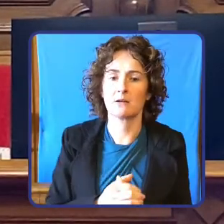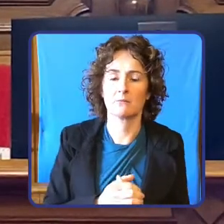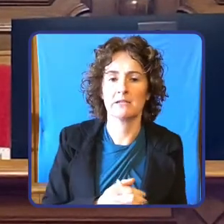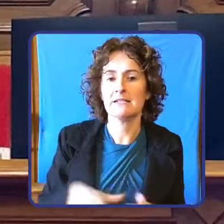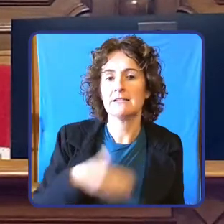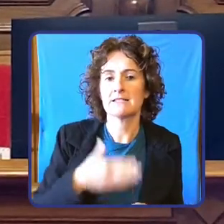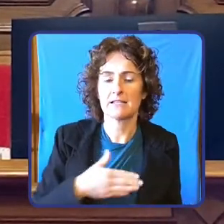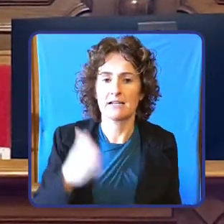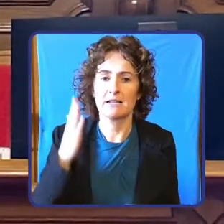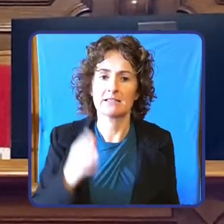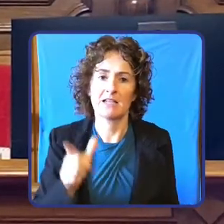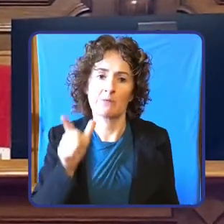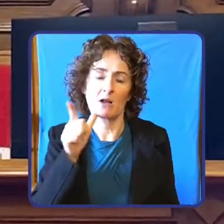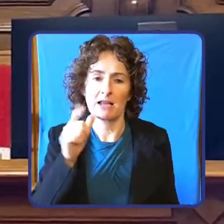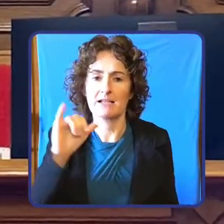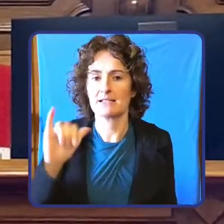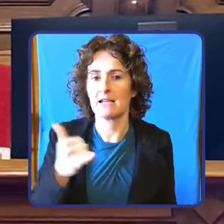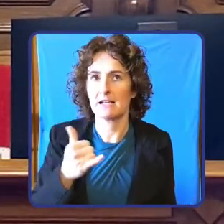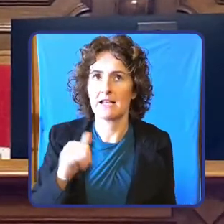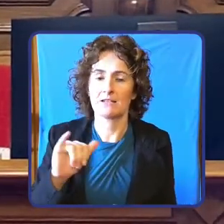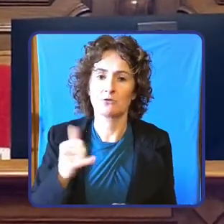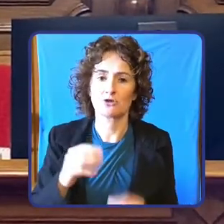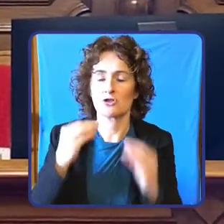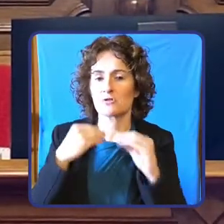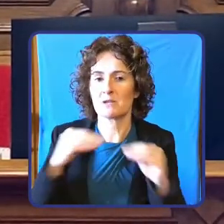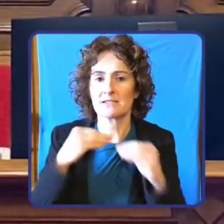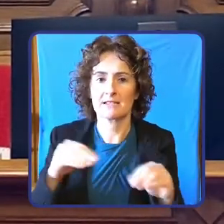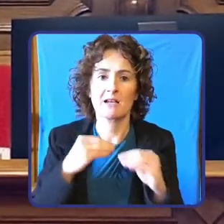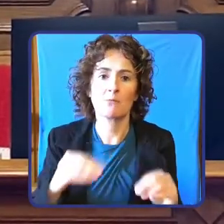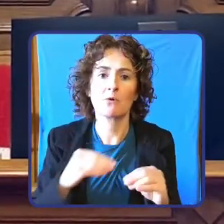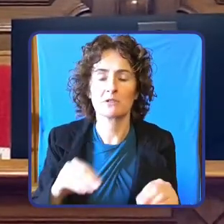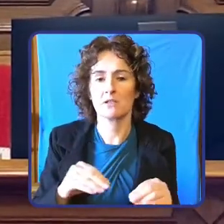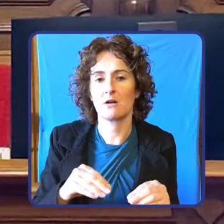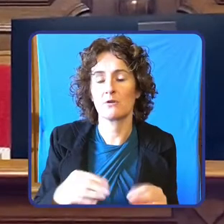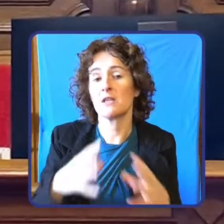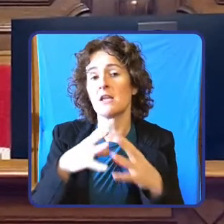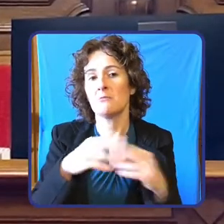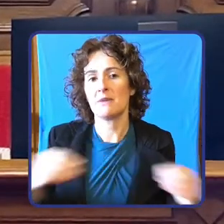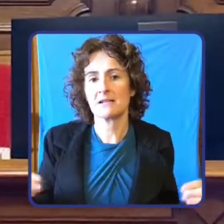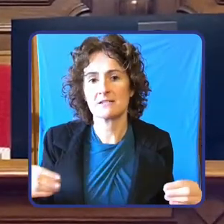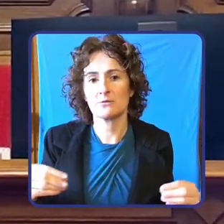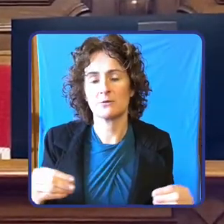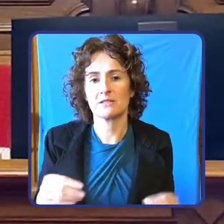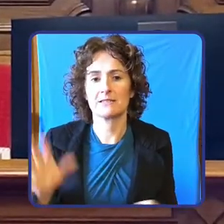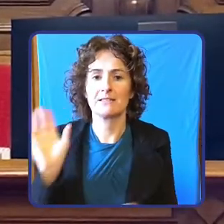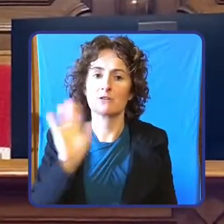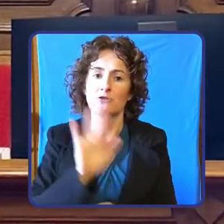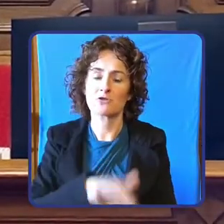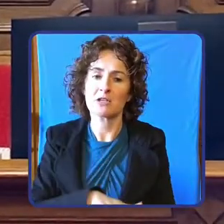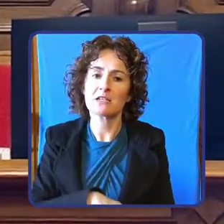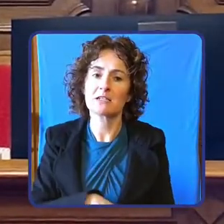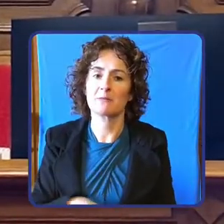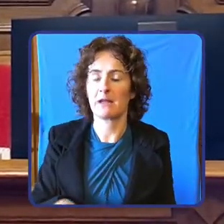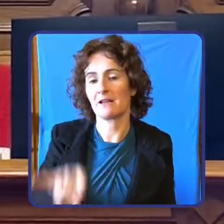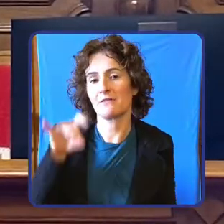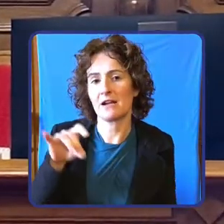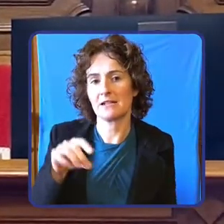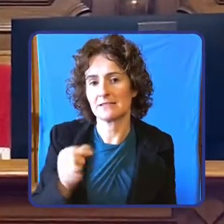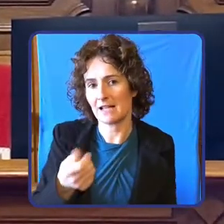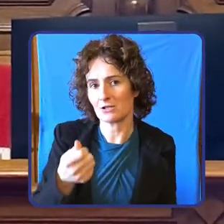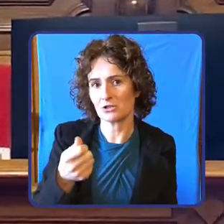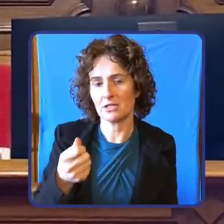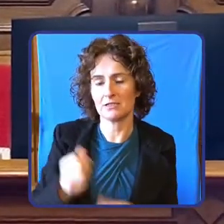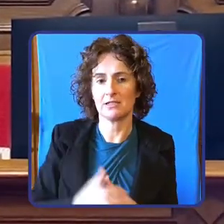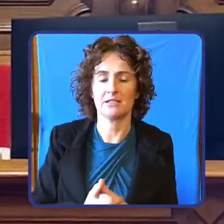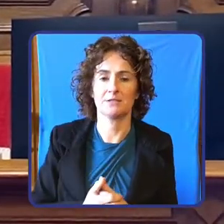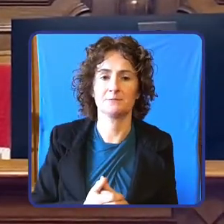arról, hogy eltörölte a sírmegváltási díjat. 2018-ban azt ígérte, hogy ha megválasztják, a parlamentben az első dolga lesz, hogy benyújt egy